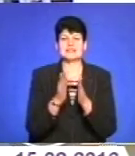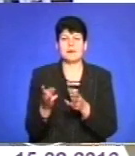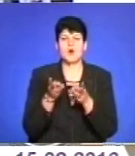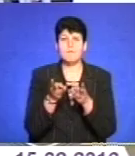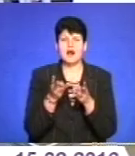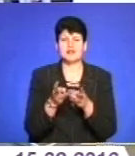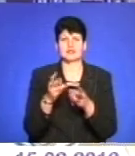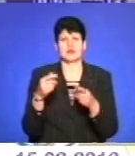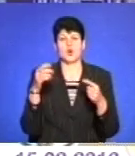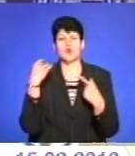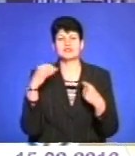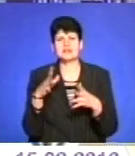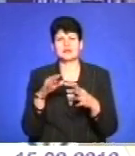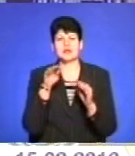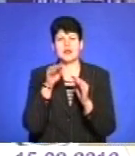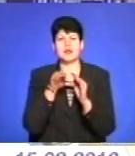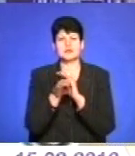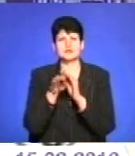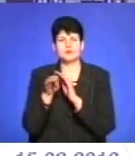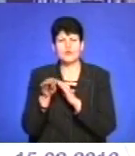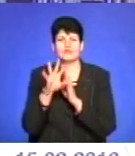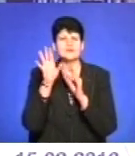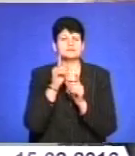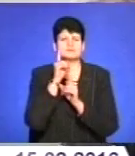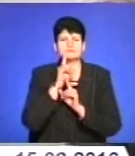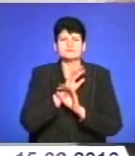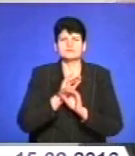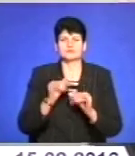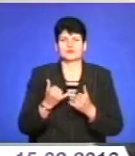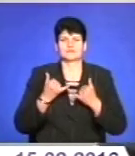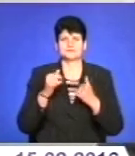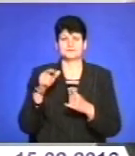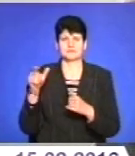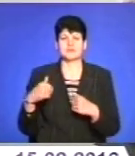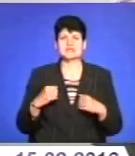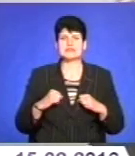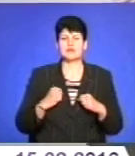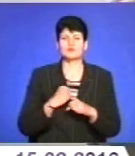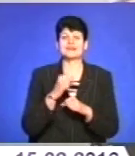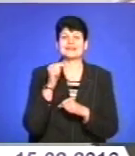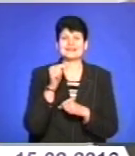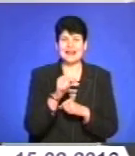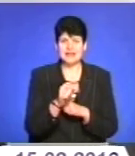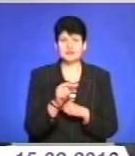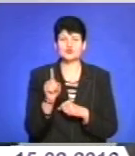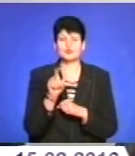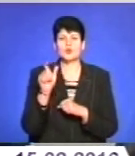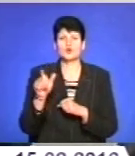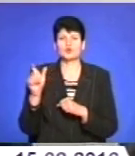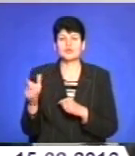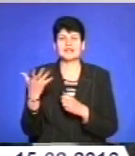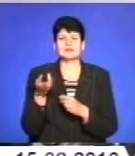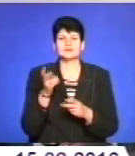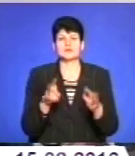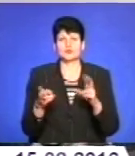кондиціонери, камери схову – все для максимального комфорту пасажирів. Ми старалися робити так, щоб люди, які відвідують